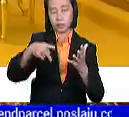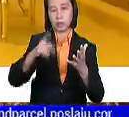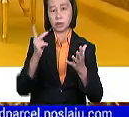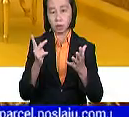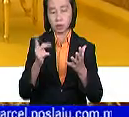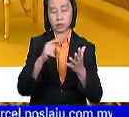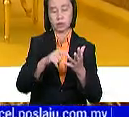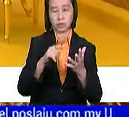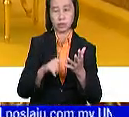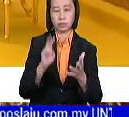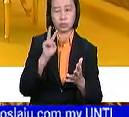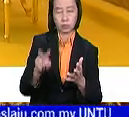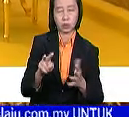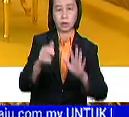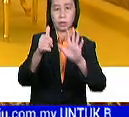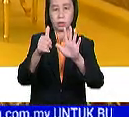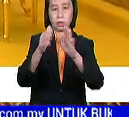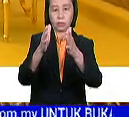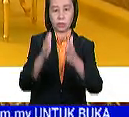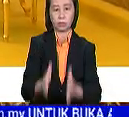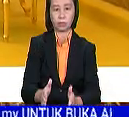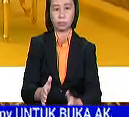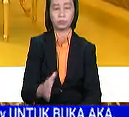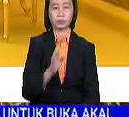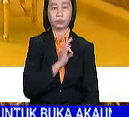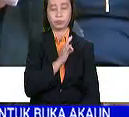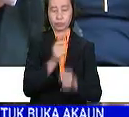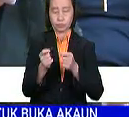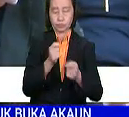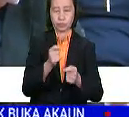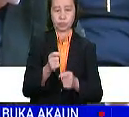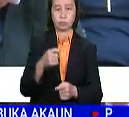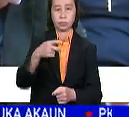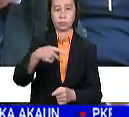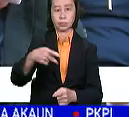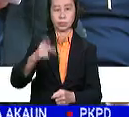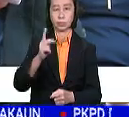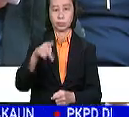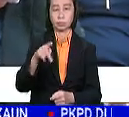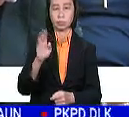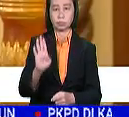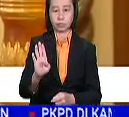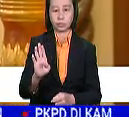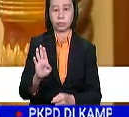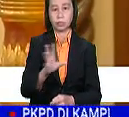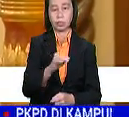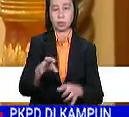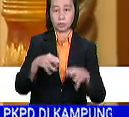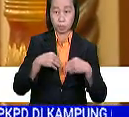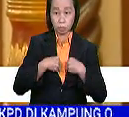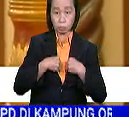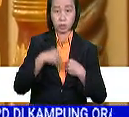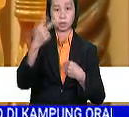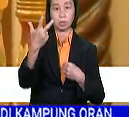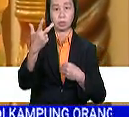masing-masingnya menyaksikan 6 penerima minyak pencairan awam pengingat penghematan Bakti PPB diterima